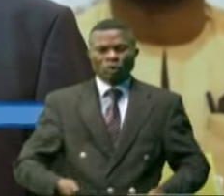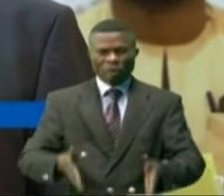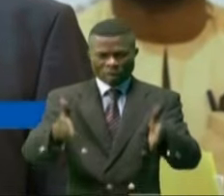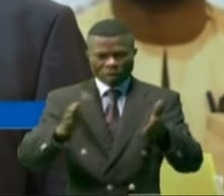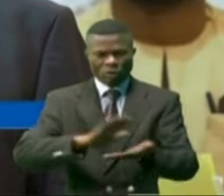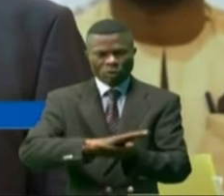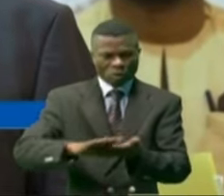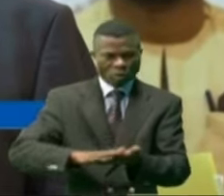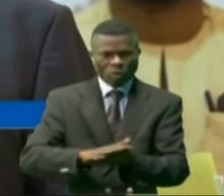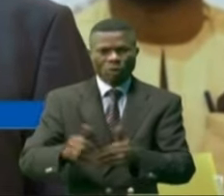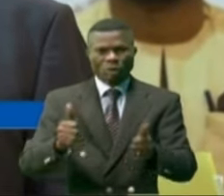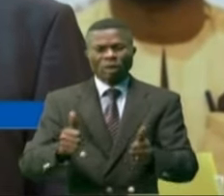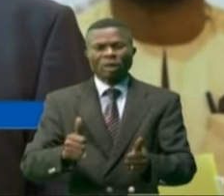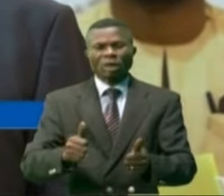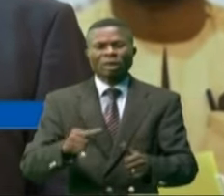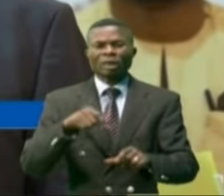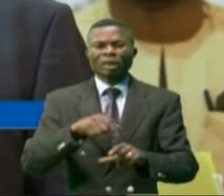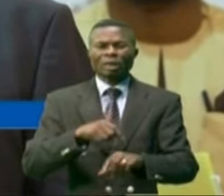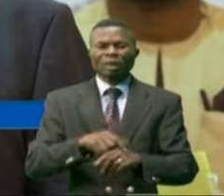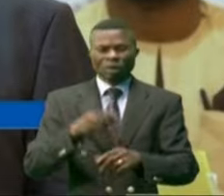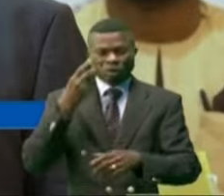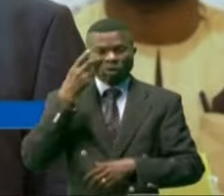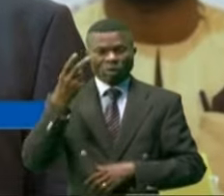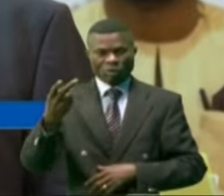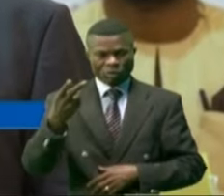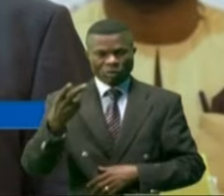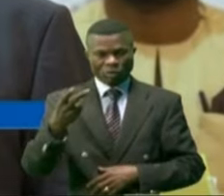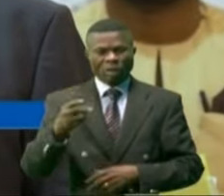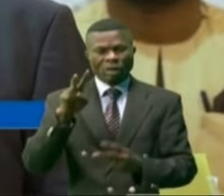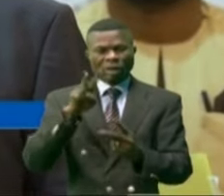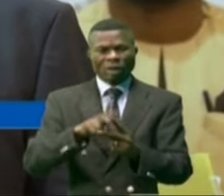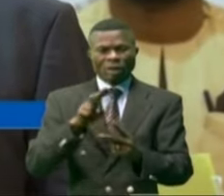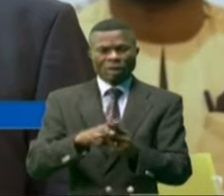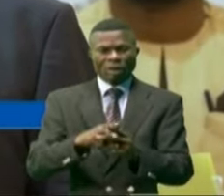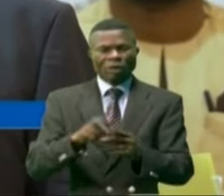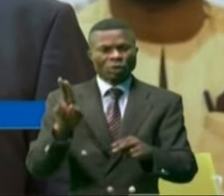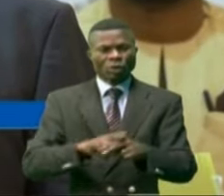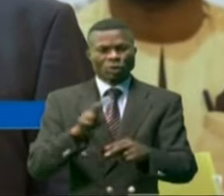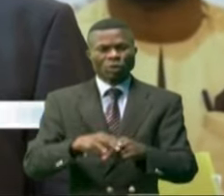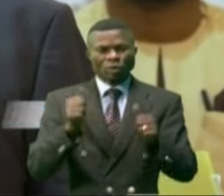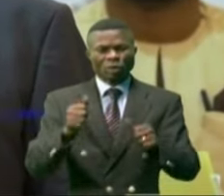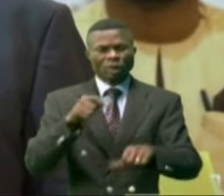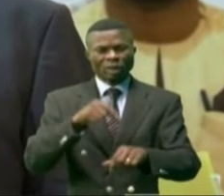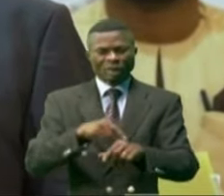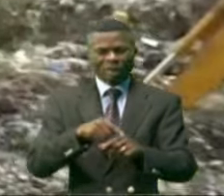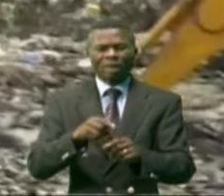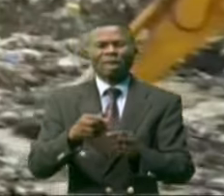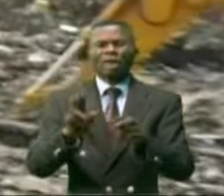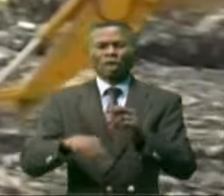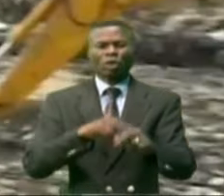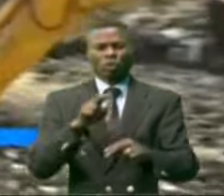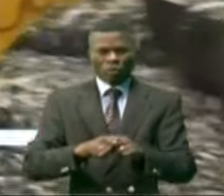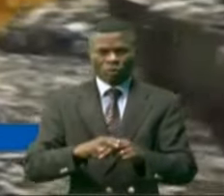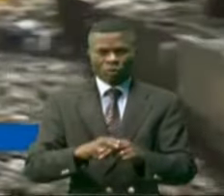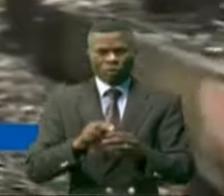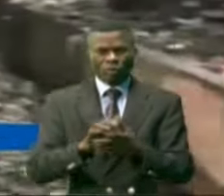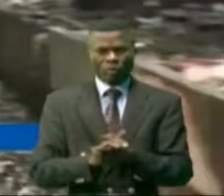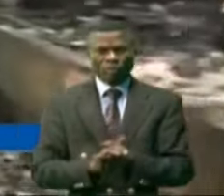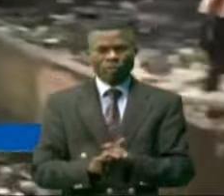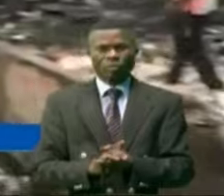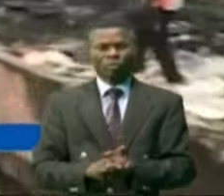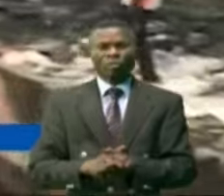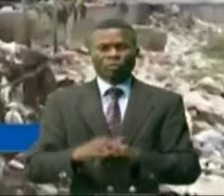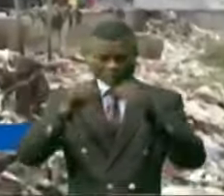réhabilitées dans une perspective de garantir leur utilisation dans un délai plus long. L'argentier de la République